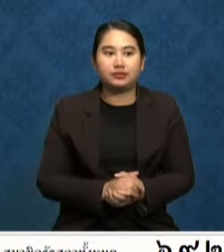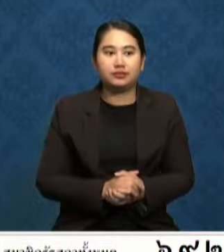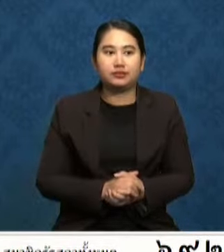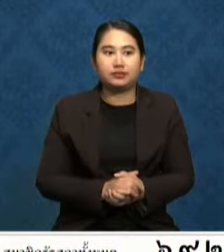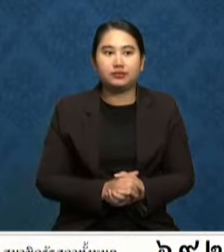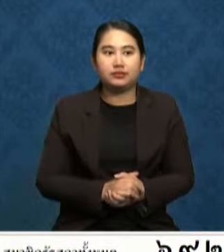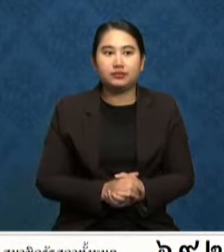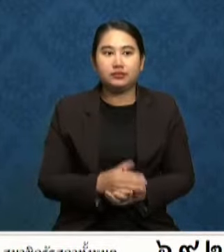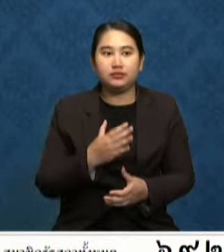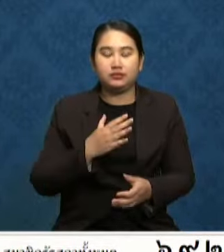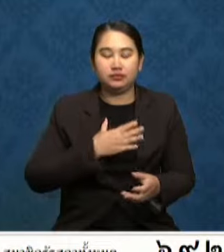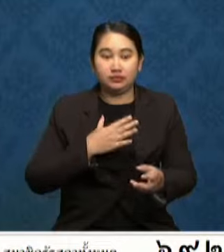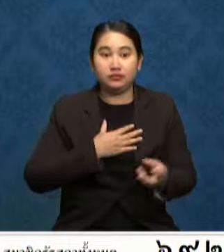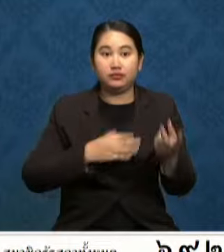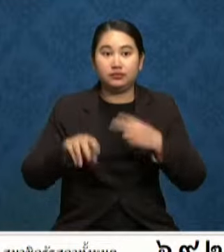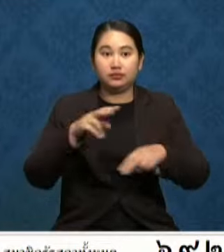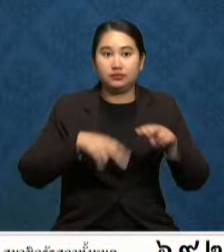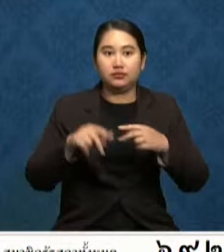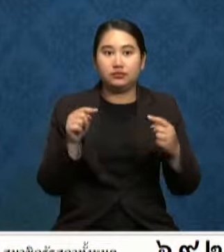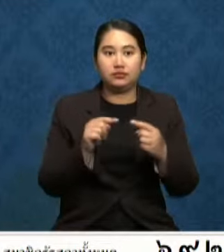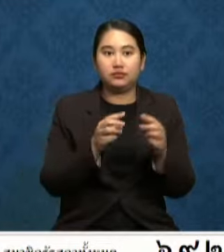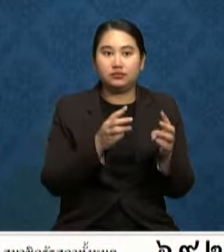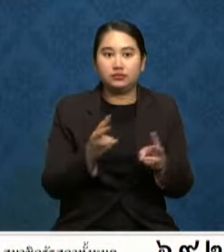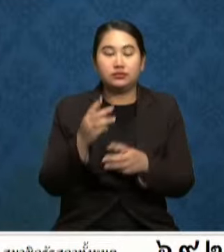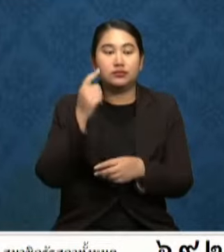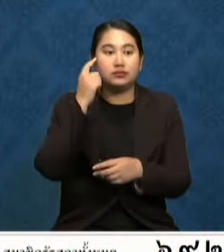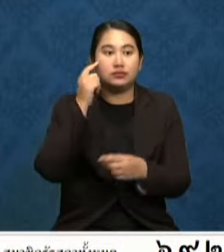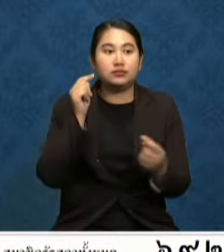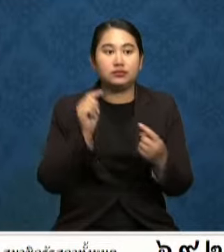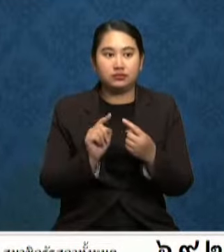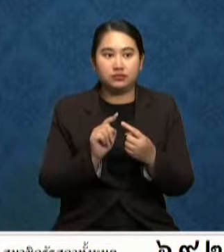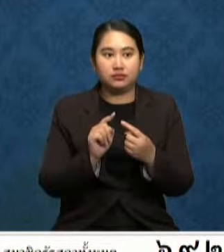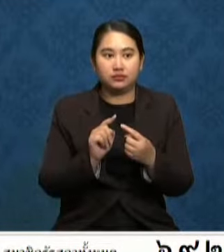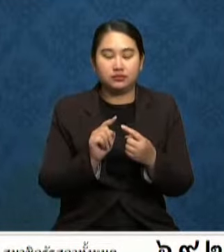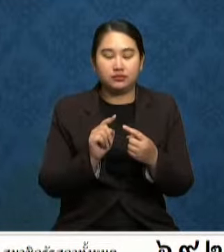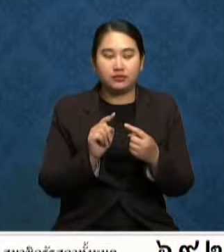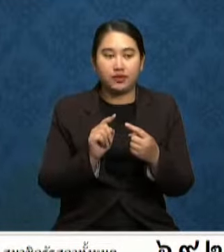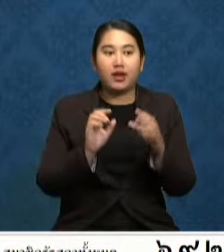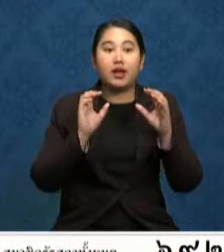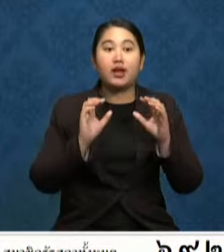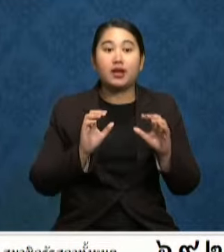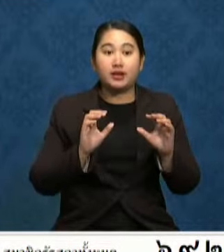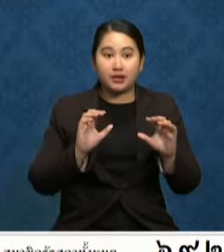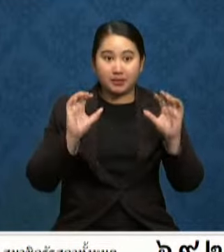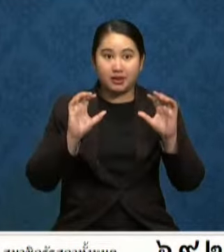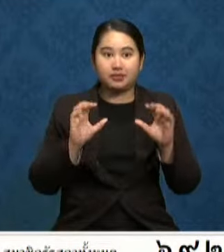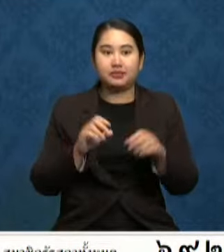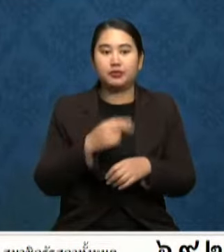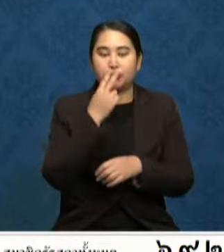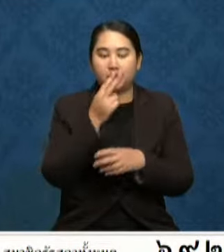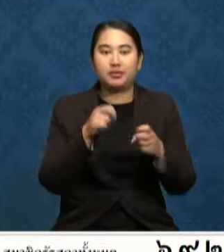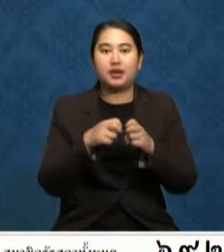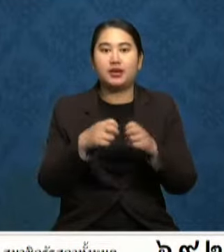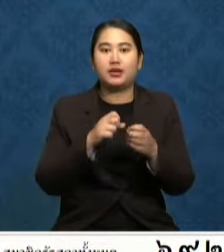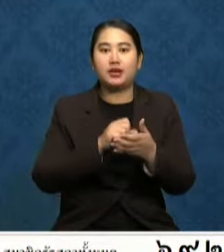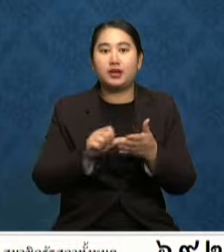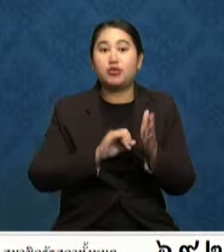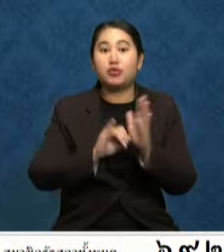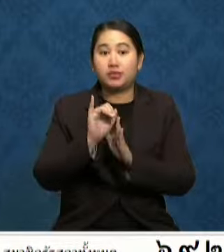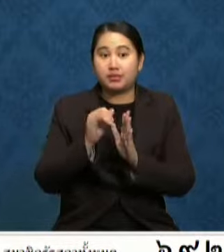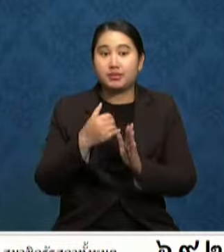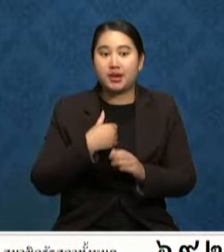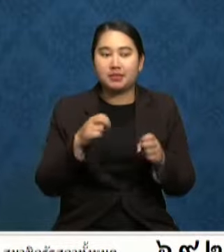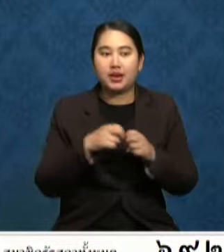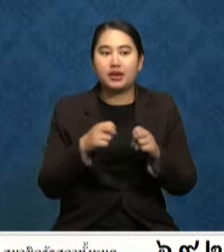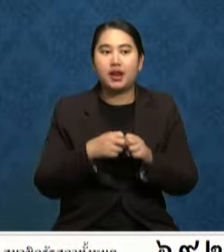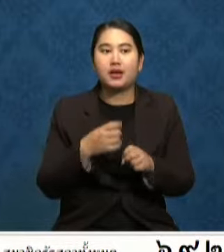นั่นก็คผมจะตรวจสอบว่า แนวคิดของรัฐบาแรธงทานตนทางแล้เขาตีโจทยแตกไเขารู้ไว